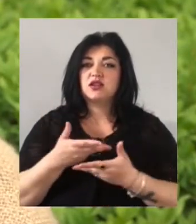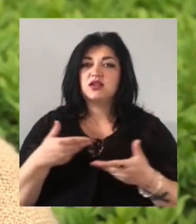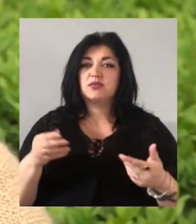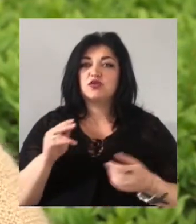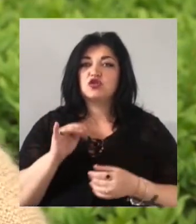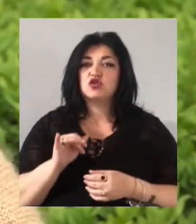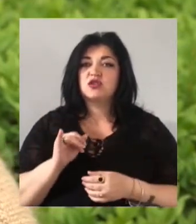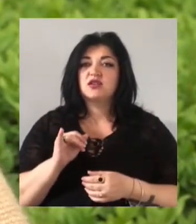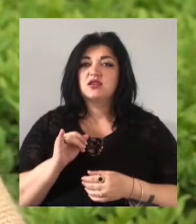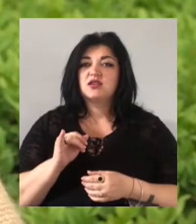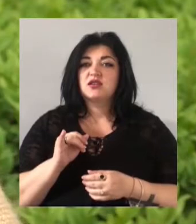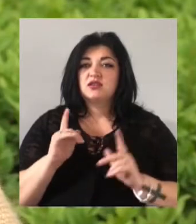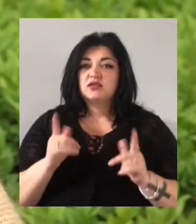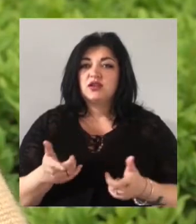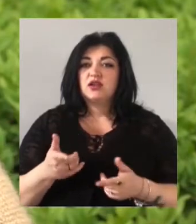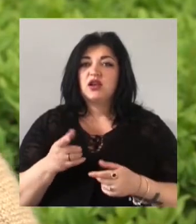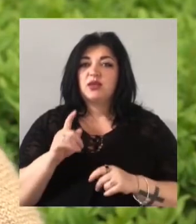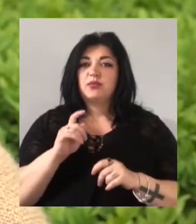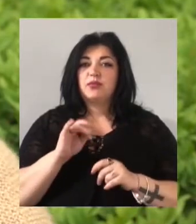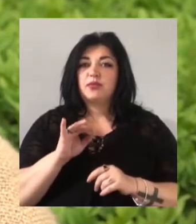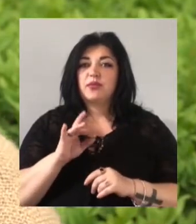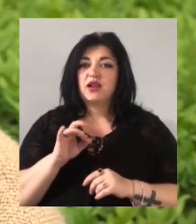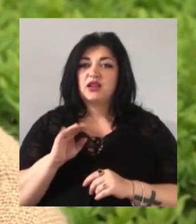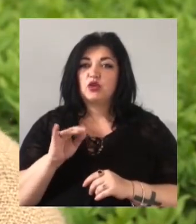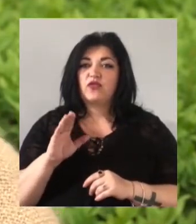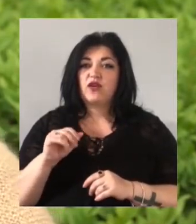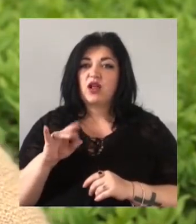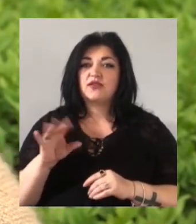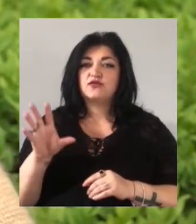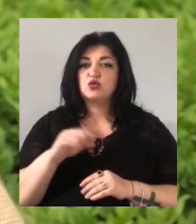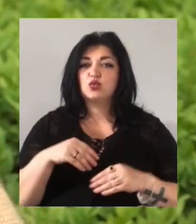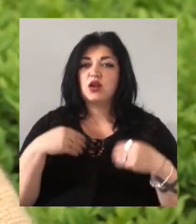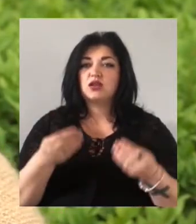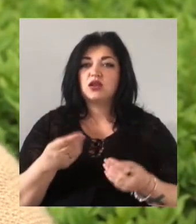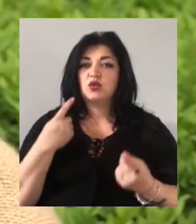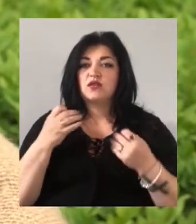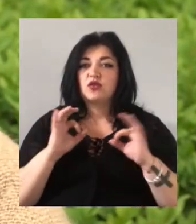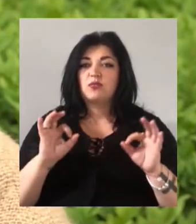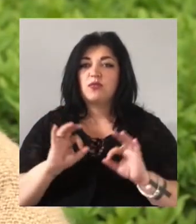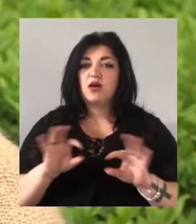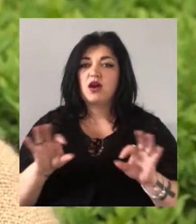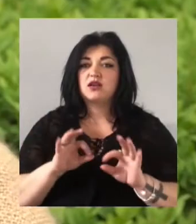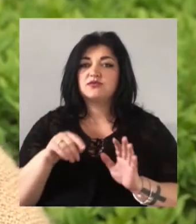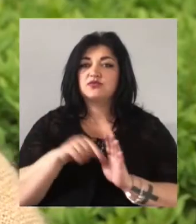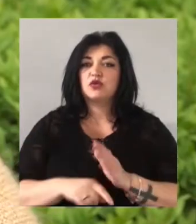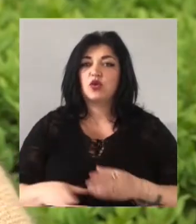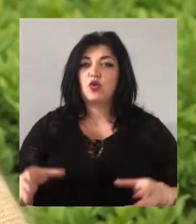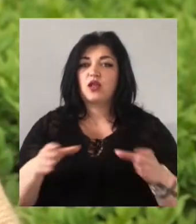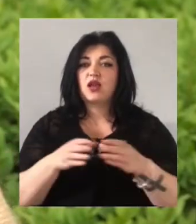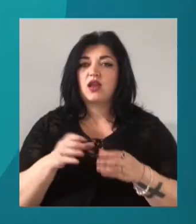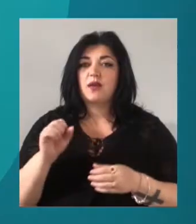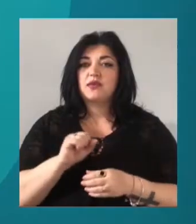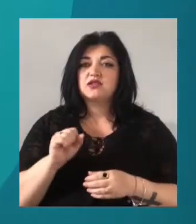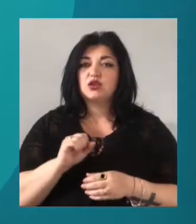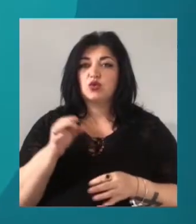вірно інтерпретували всю надану інформацію судді колегії апеляційного